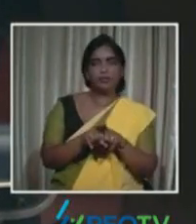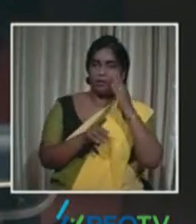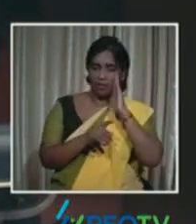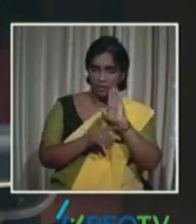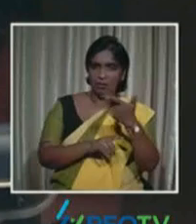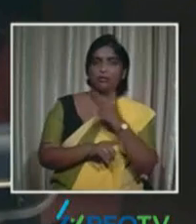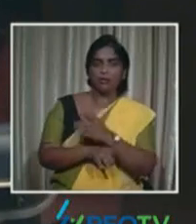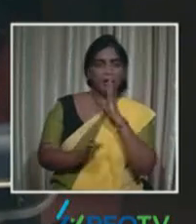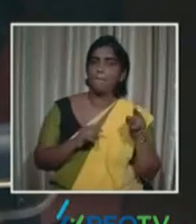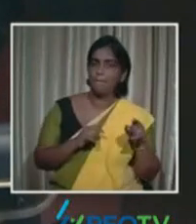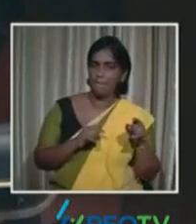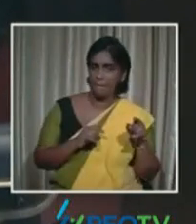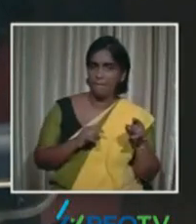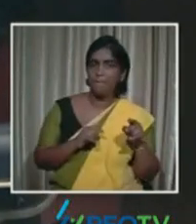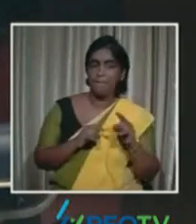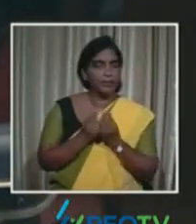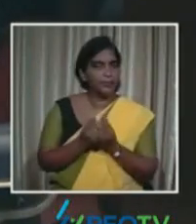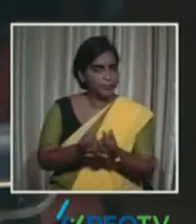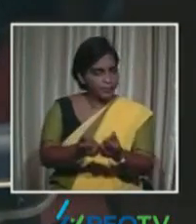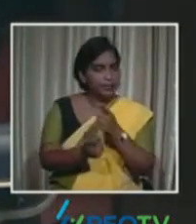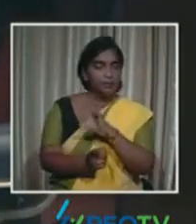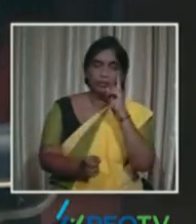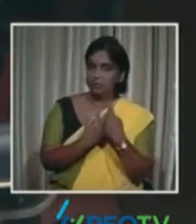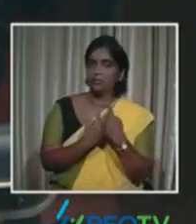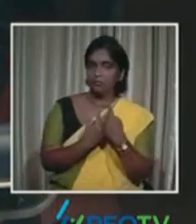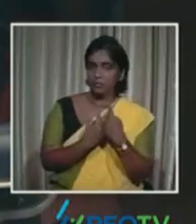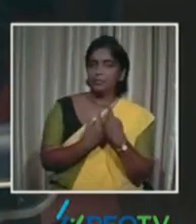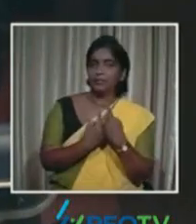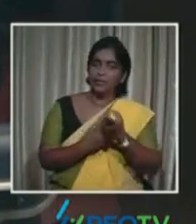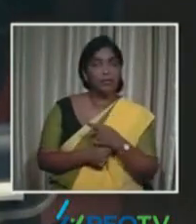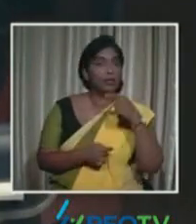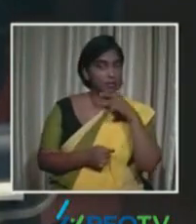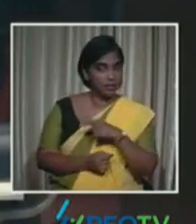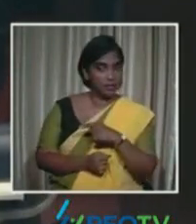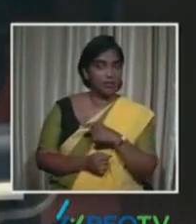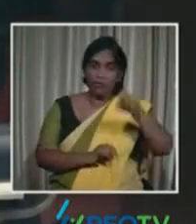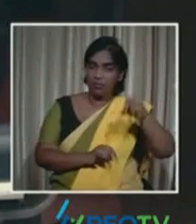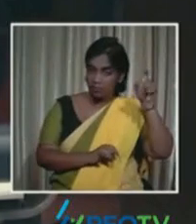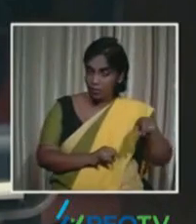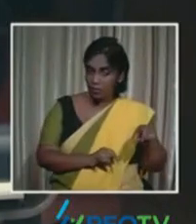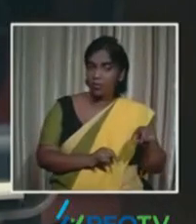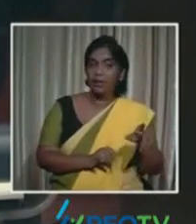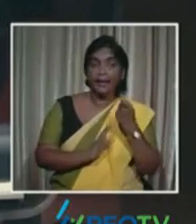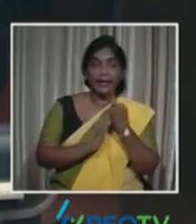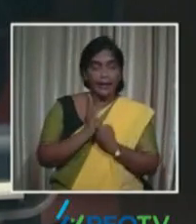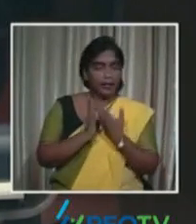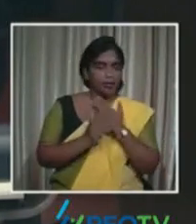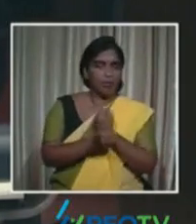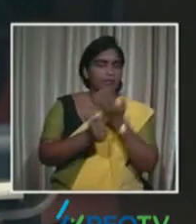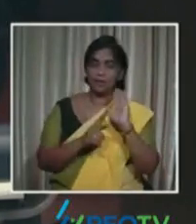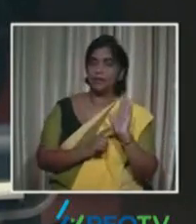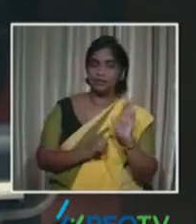ස්වාධීන අපක්ෂපාතී කාර්යක්ෂම පරීක්ෂණයක් කරහා අනිවාර්යෙන්ම අපරාධකරුවන් නීතිය හමුවට ගෙනෙනවා